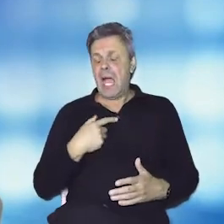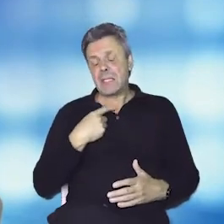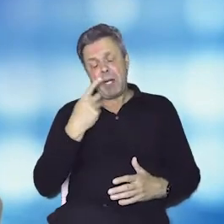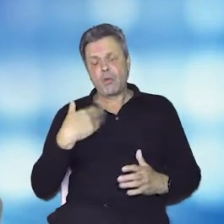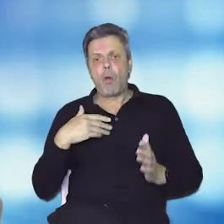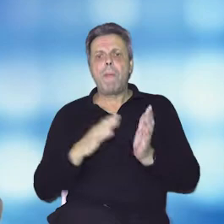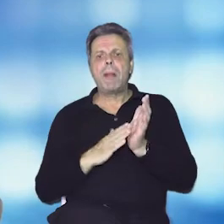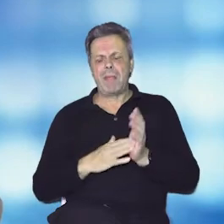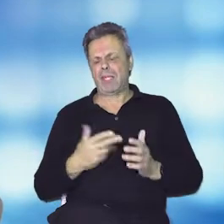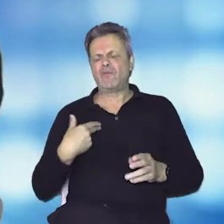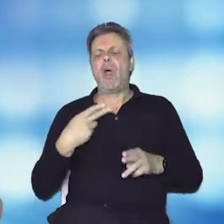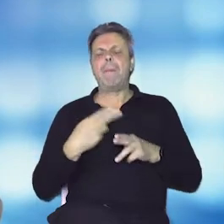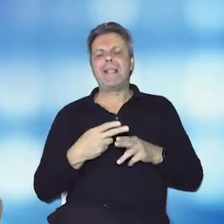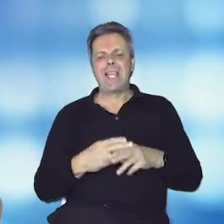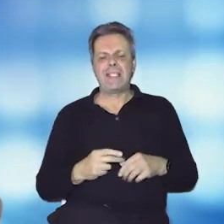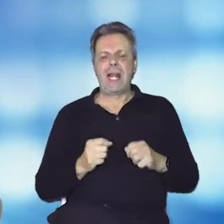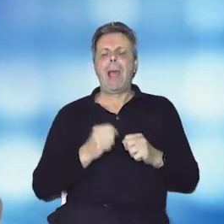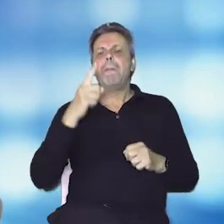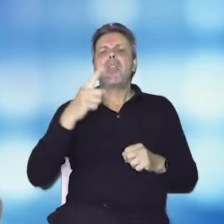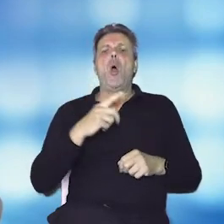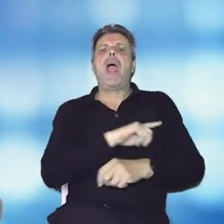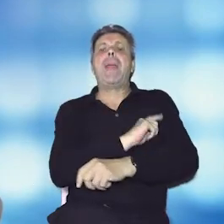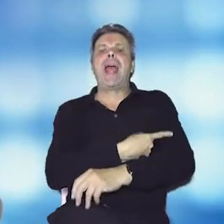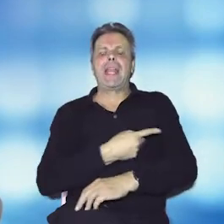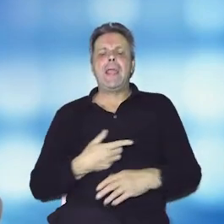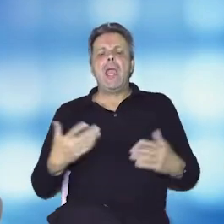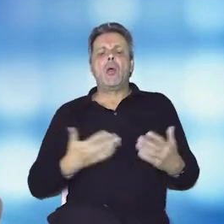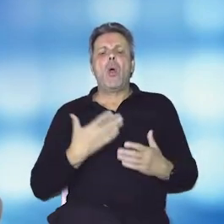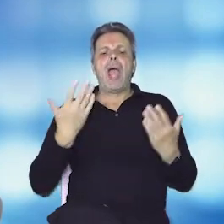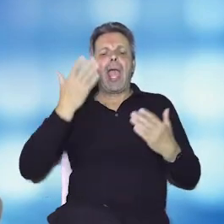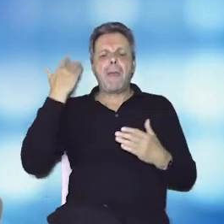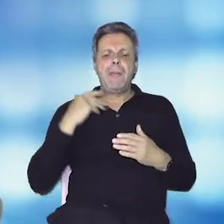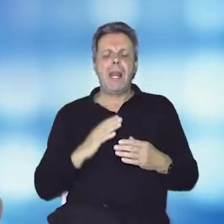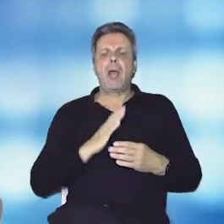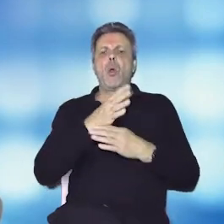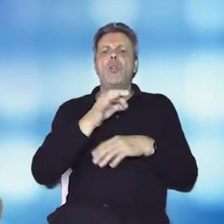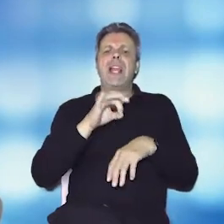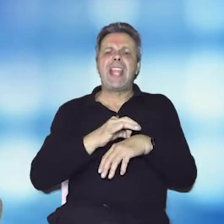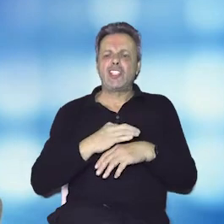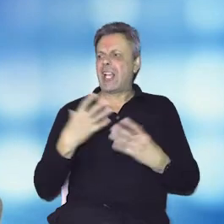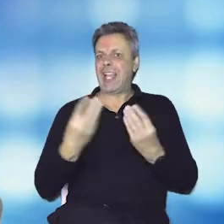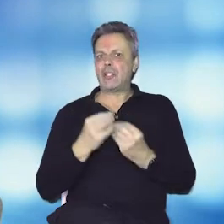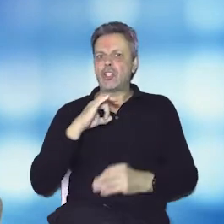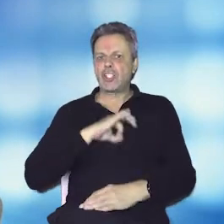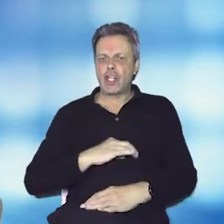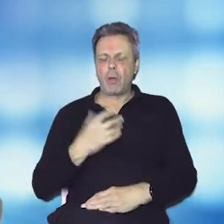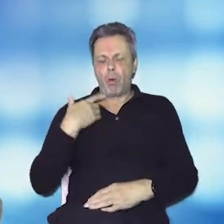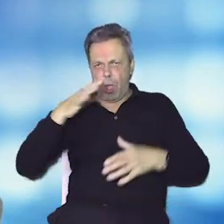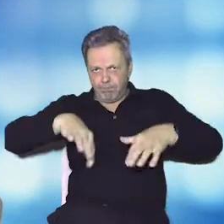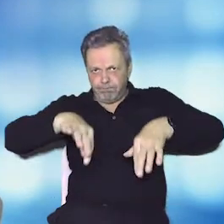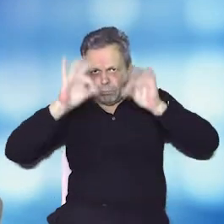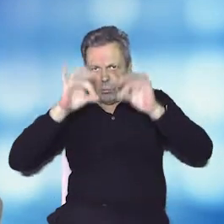jedne svoje pacijentice na bioenergiji koja je bila kod liječnice s kćerkom koja je